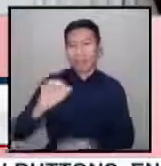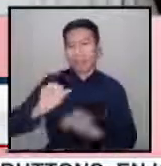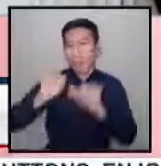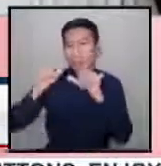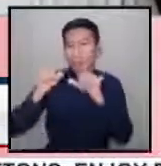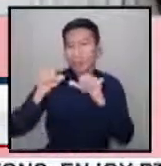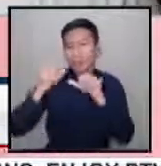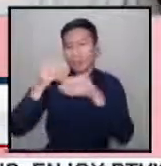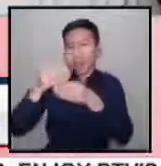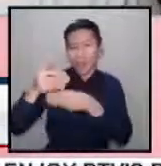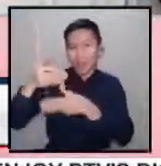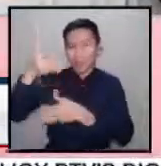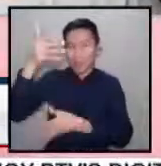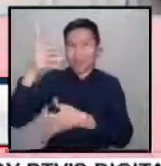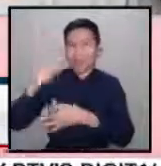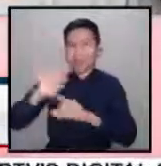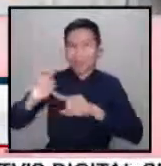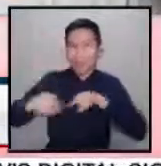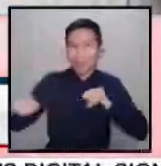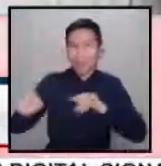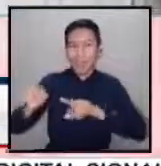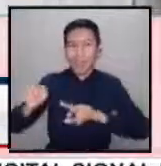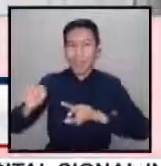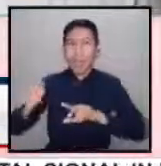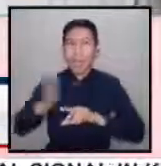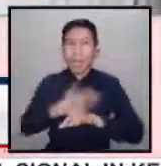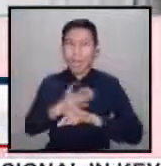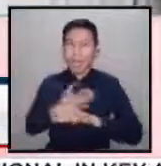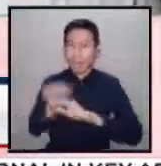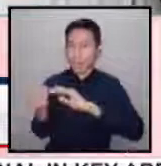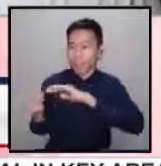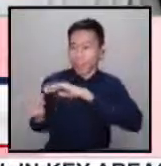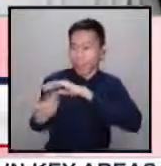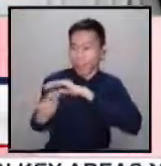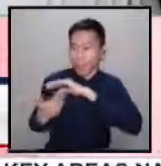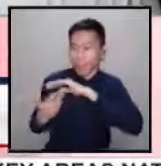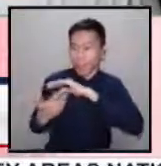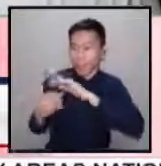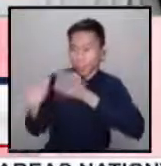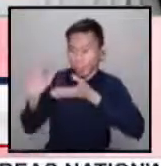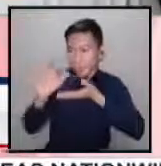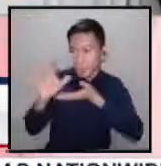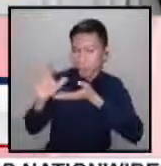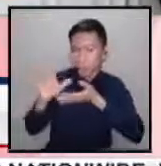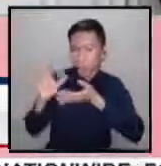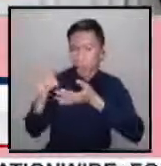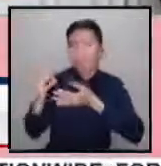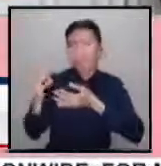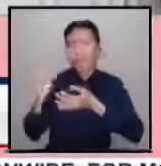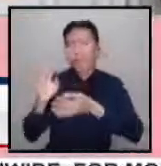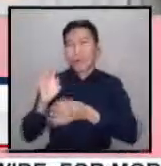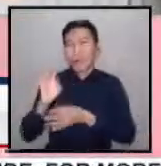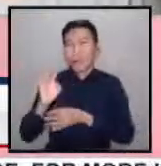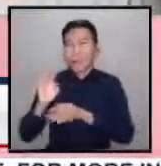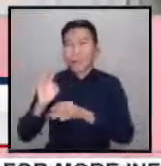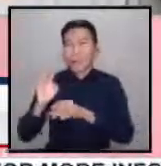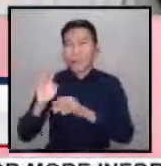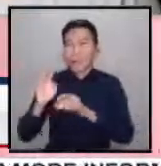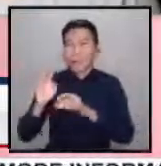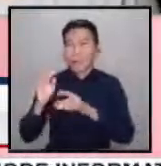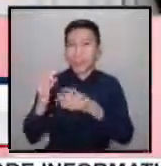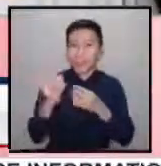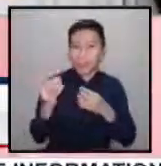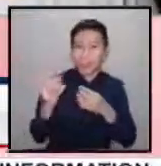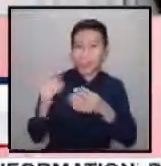mga clients' work. Ginagawa ko is, naglalagay ng behind the scenes and then, yung mga output